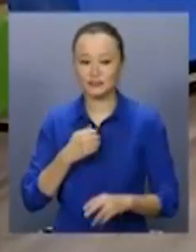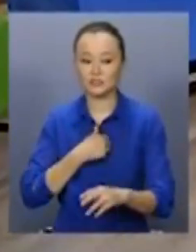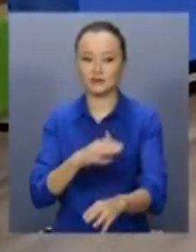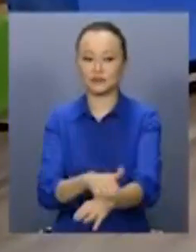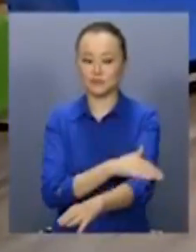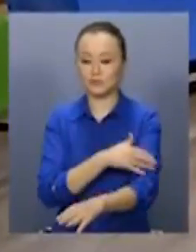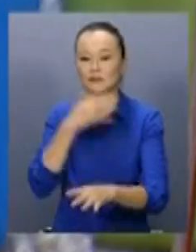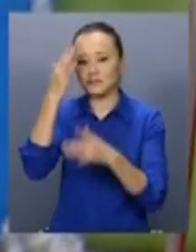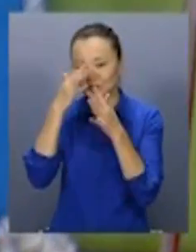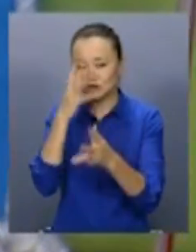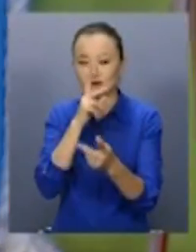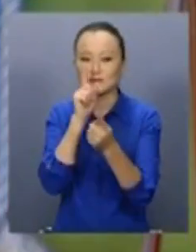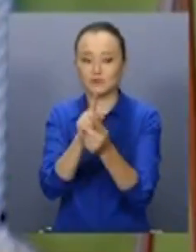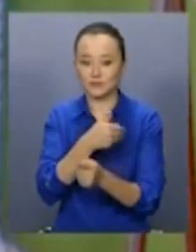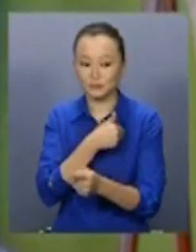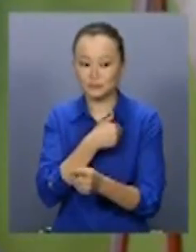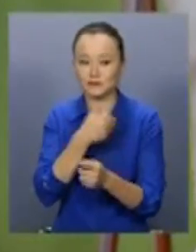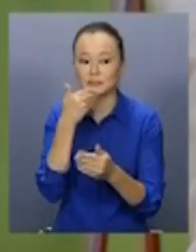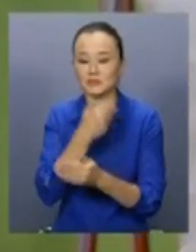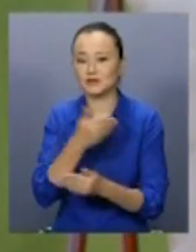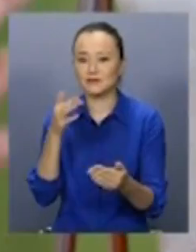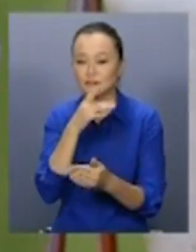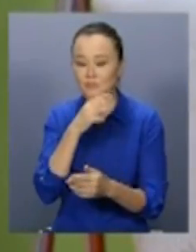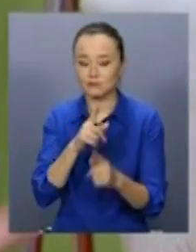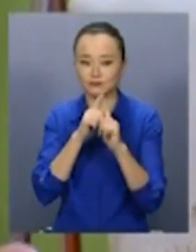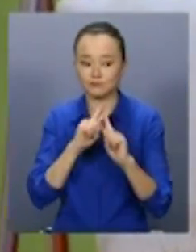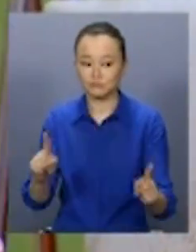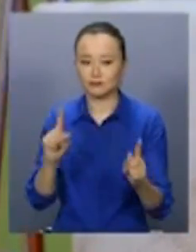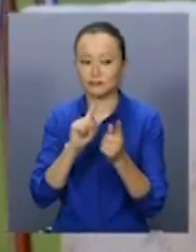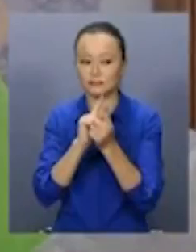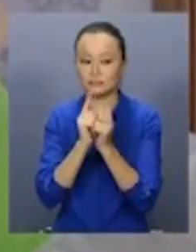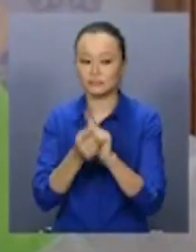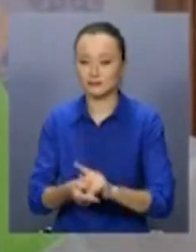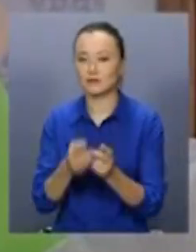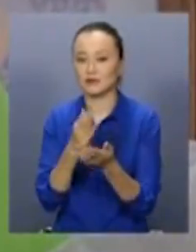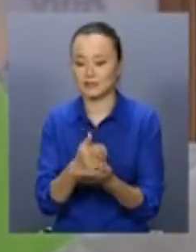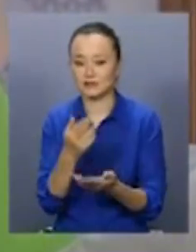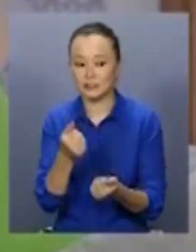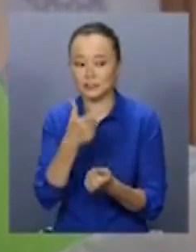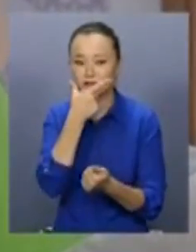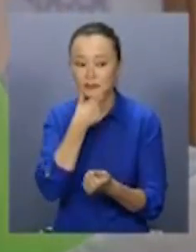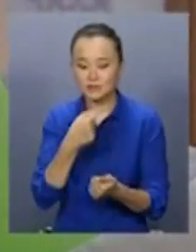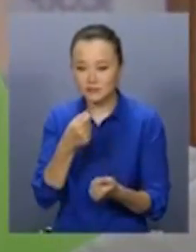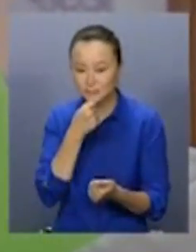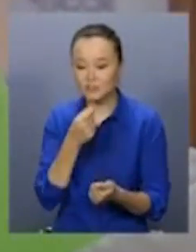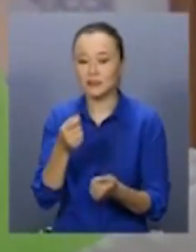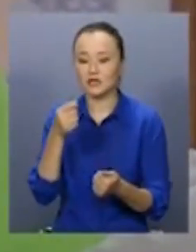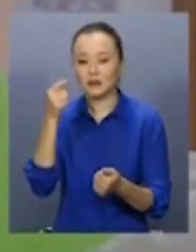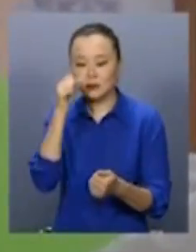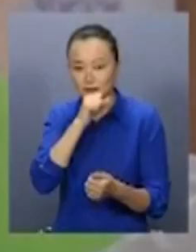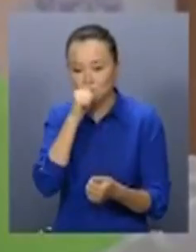Өзіңізбен кездессем бе деп. Байқаймын, соңғы кезде ерекше өзгеріс үстіндесіз. Иә? Сымбатыңыз да, өнеріңіз